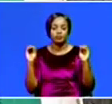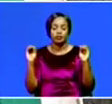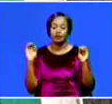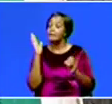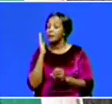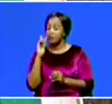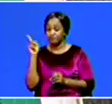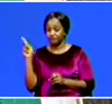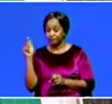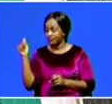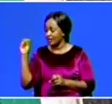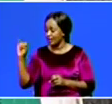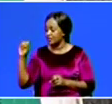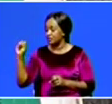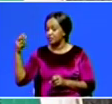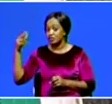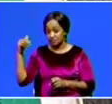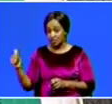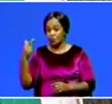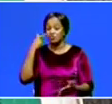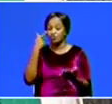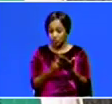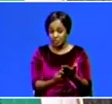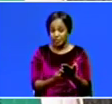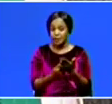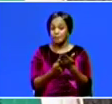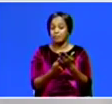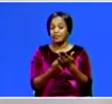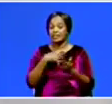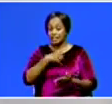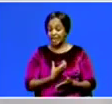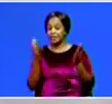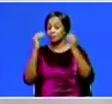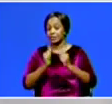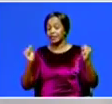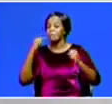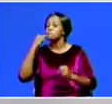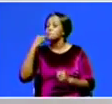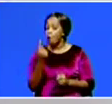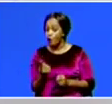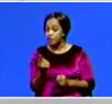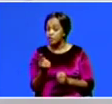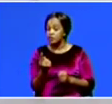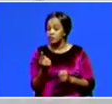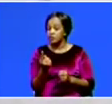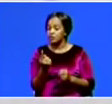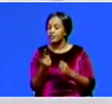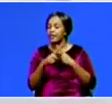Aisha Teplilei alitambuliwa na rais mstaafu Daniel Trotich Arap Moi katika sherehe ya Jamhuri ya mwaka